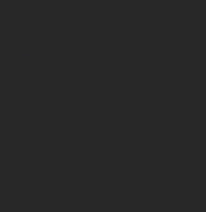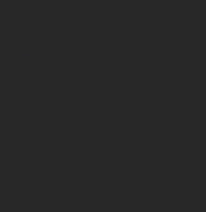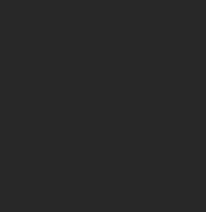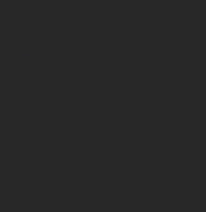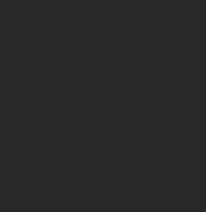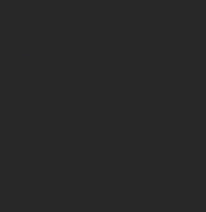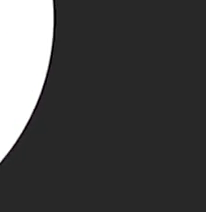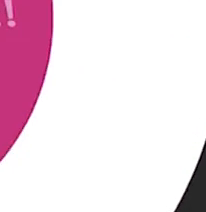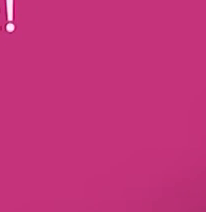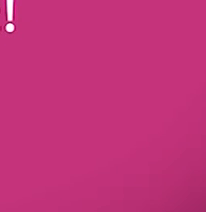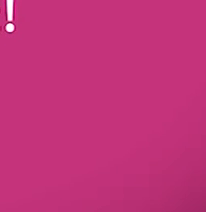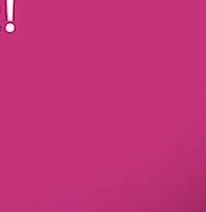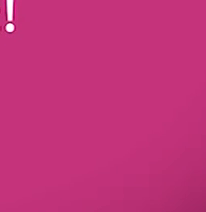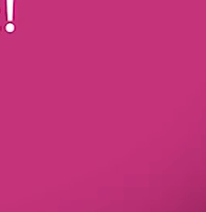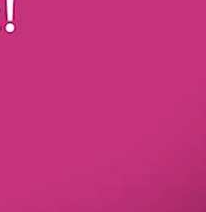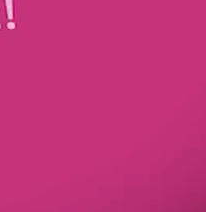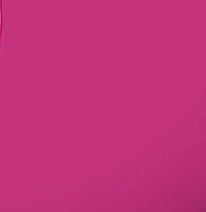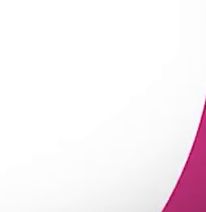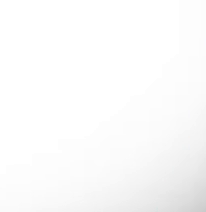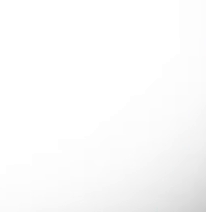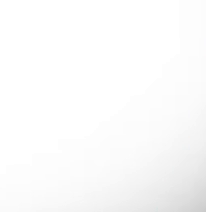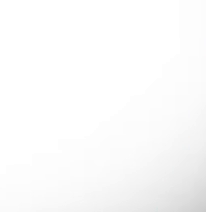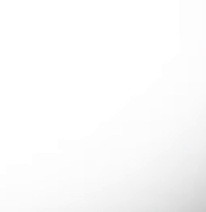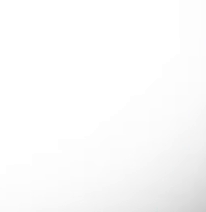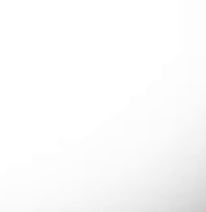Re, viss ēters ir te!